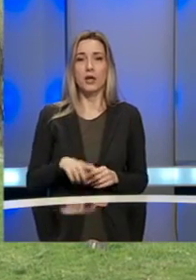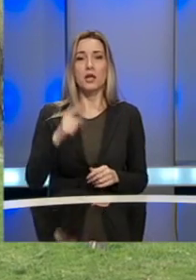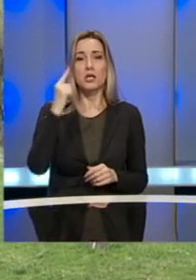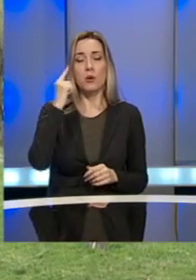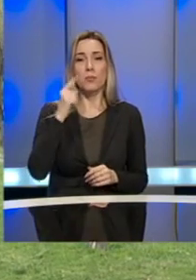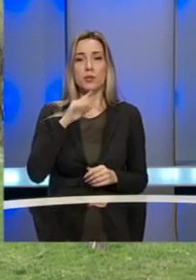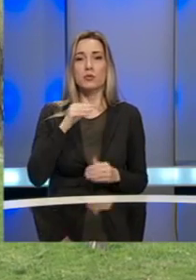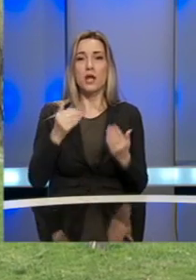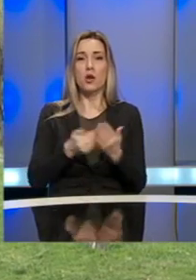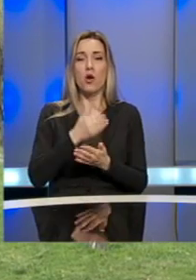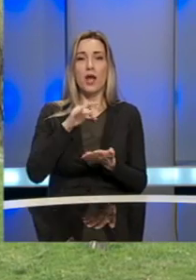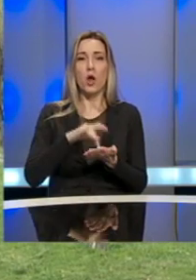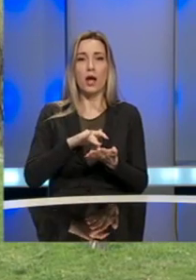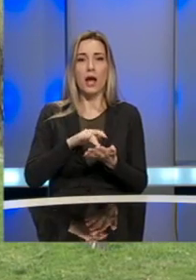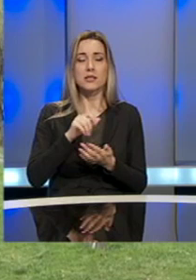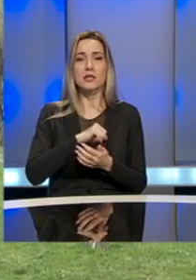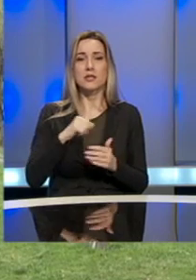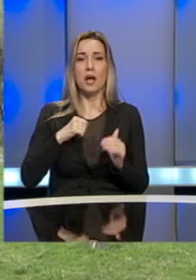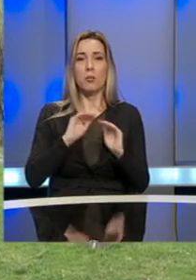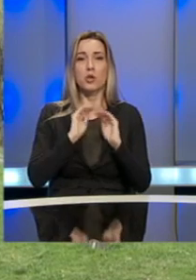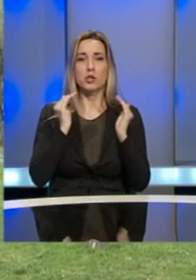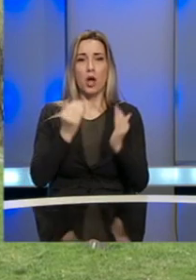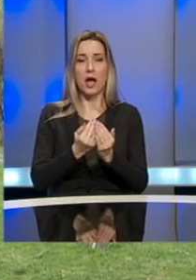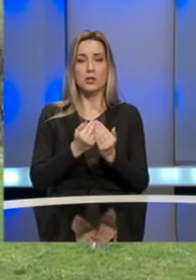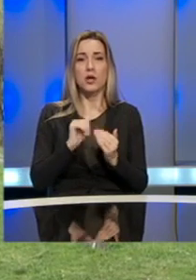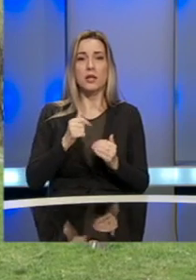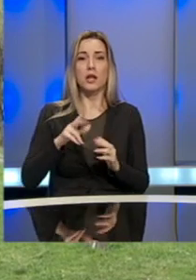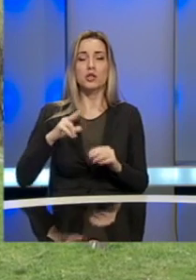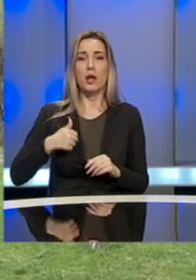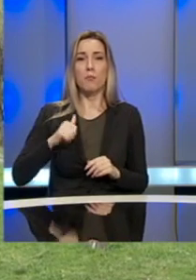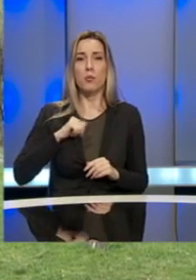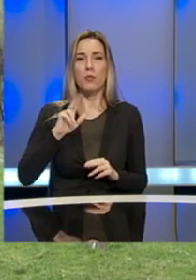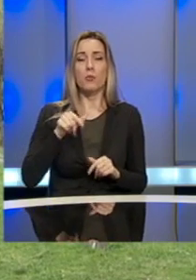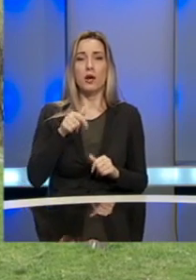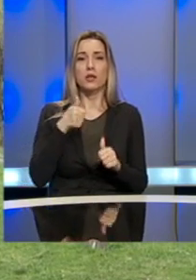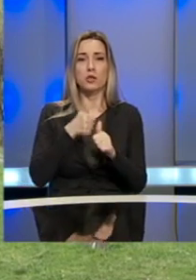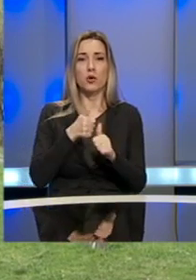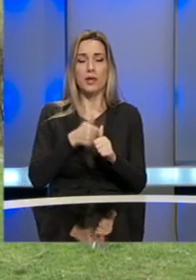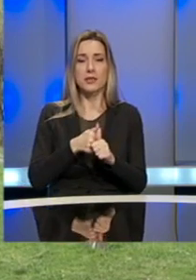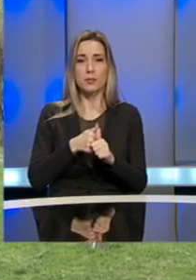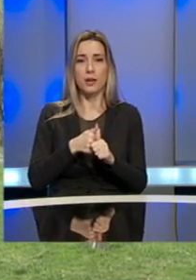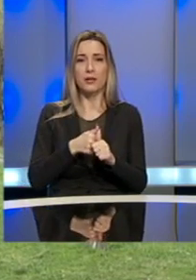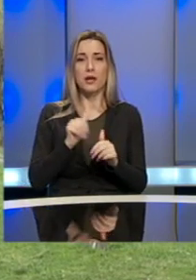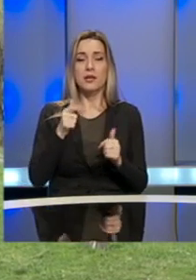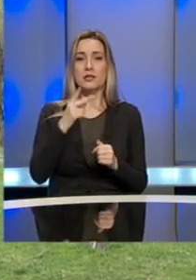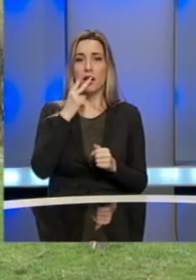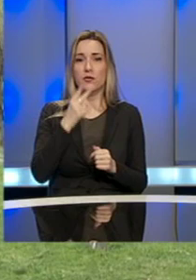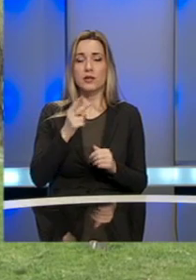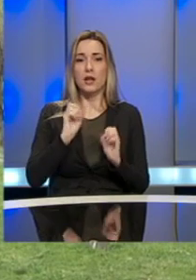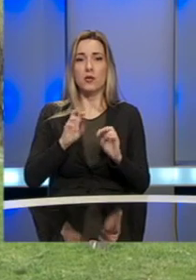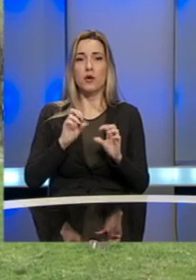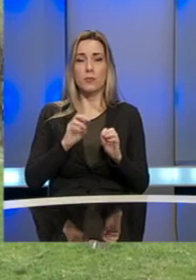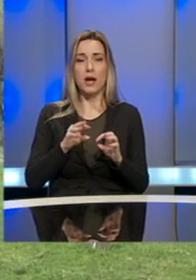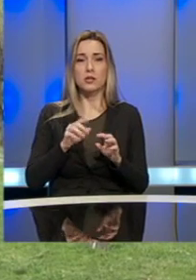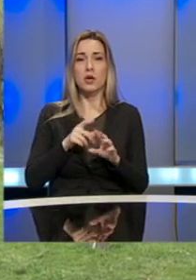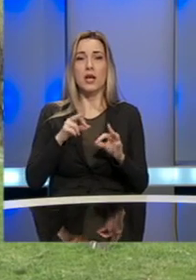nove lokacije za samoizolaciju, da li će MUP moći to da isprati, odnosno da li ste vidjeli samu informaciju